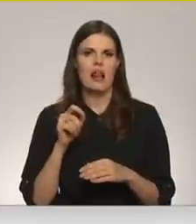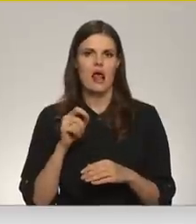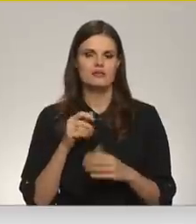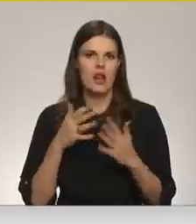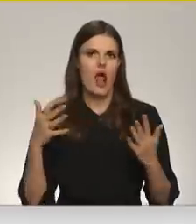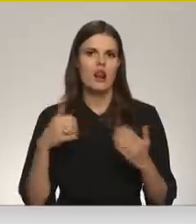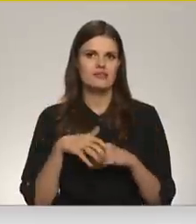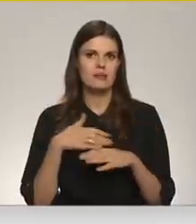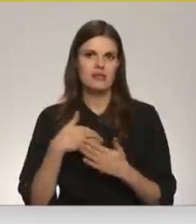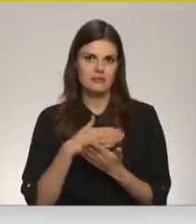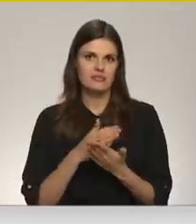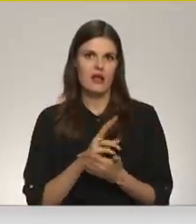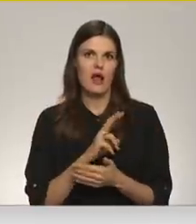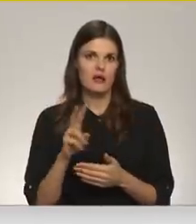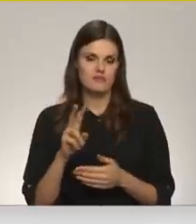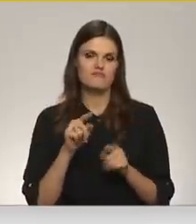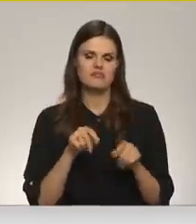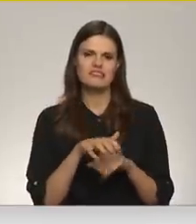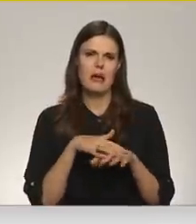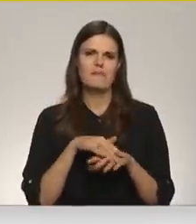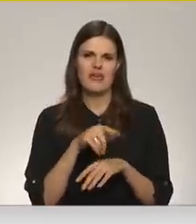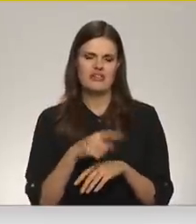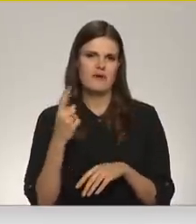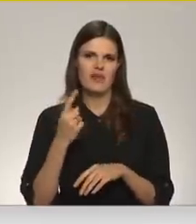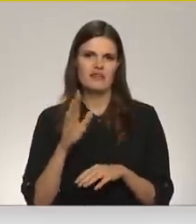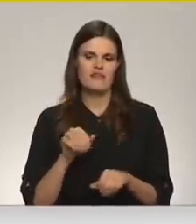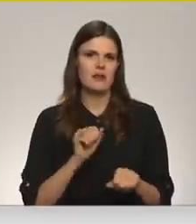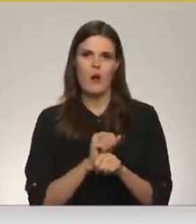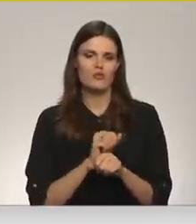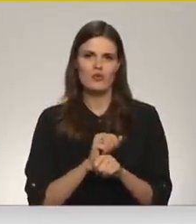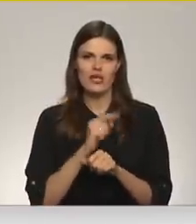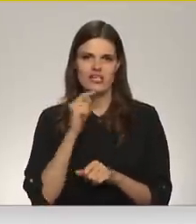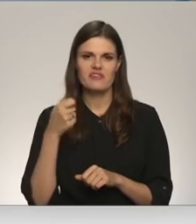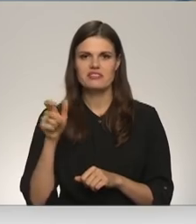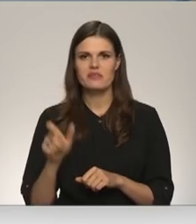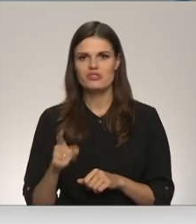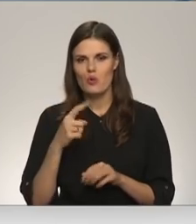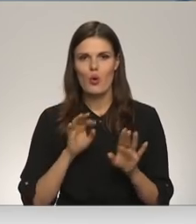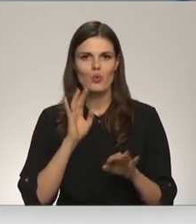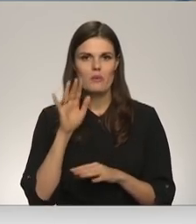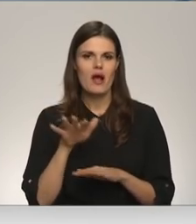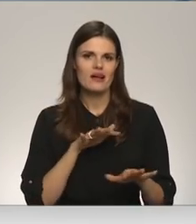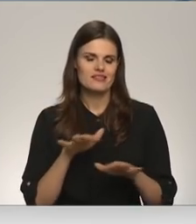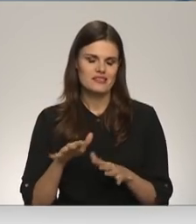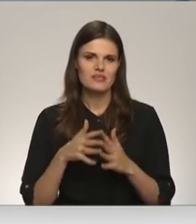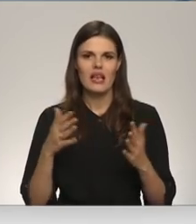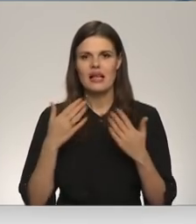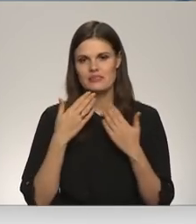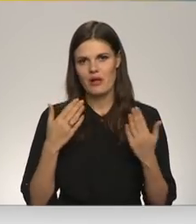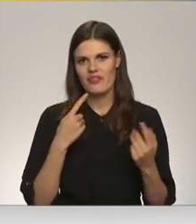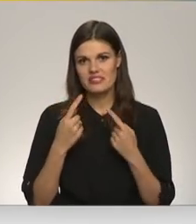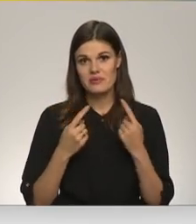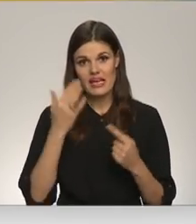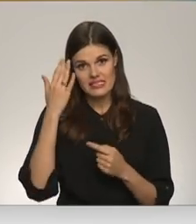ja? Kas dienas beigās būs tā, kas patiesībā var atturēt Vladimiru Putinu no turpmākās rīcības. Lielas paldies jums par sarunu.